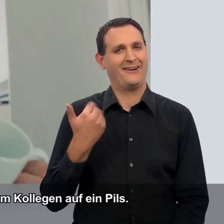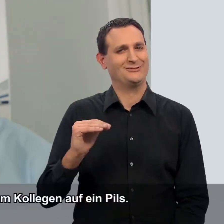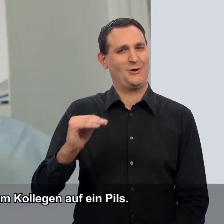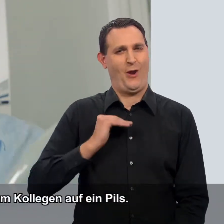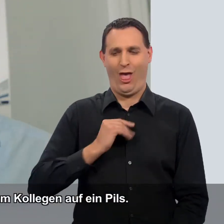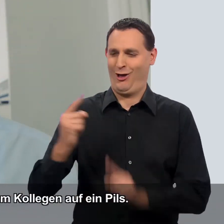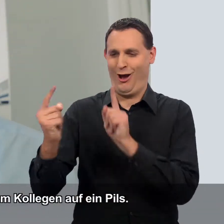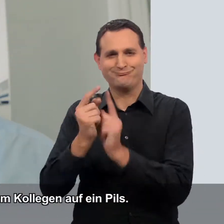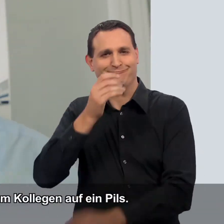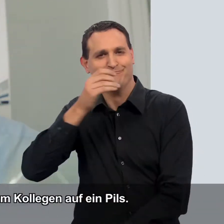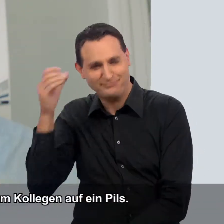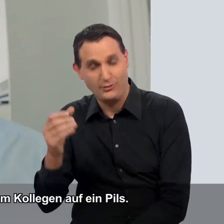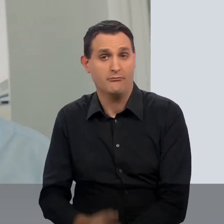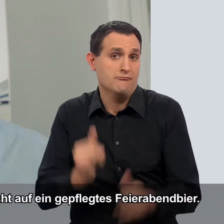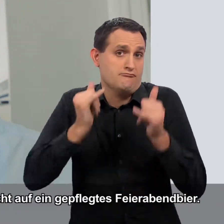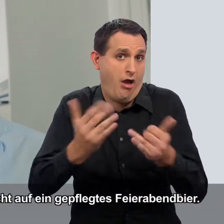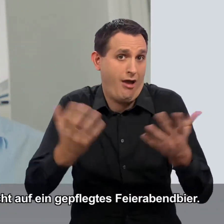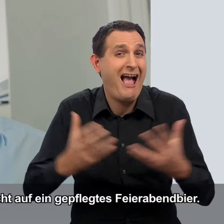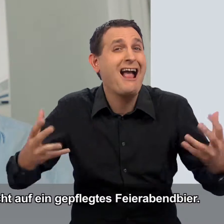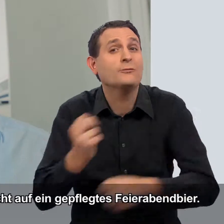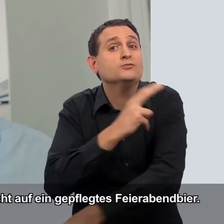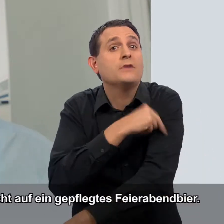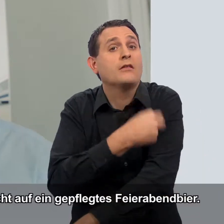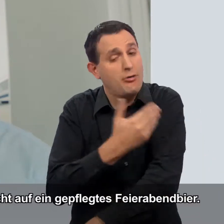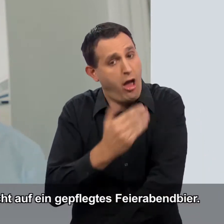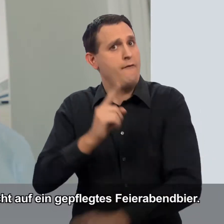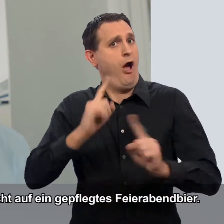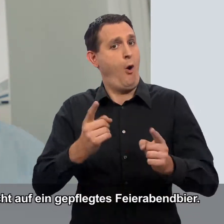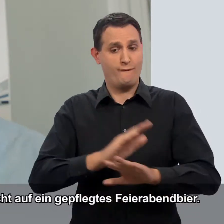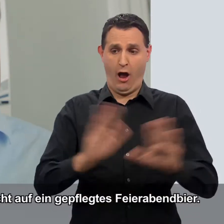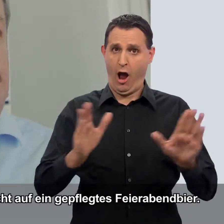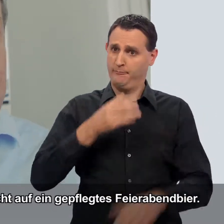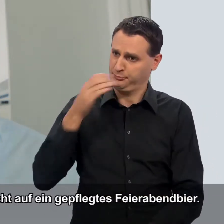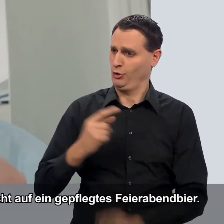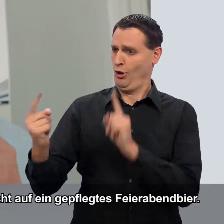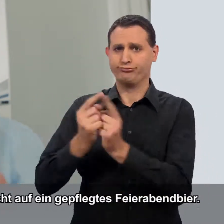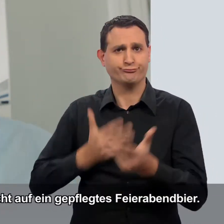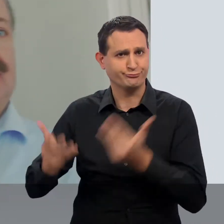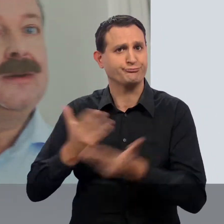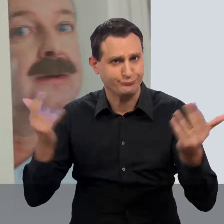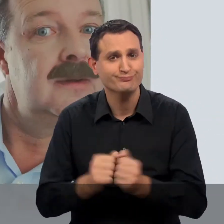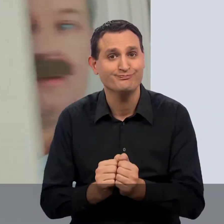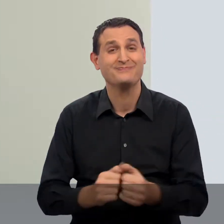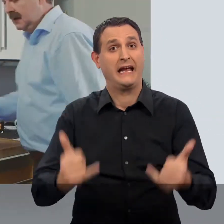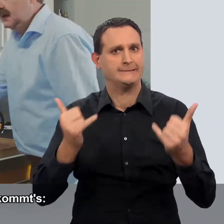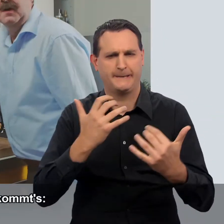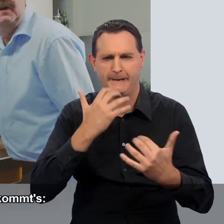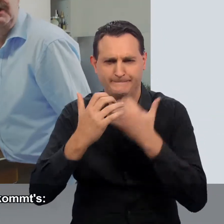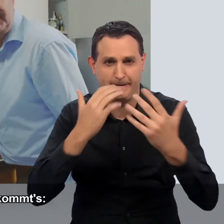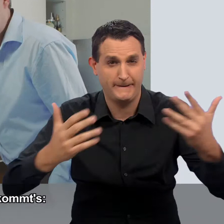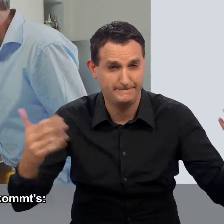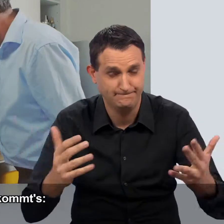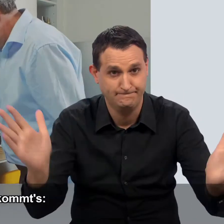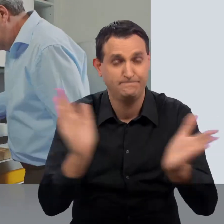Neulich traf ich mich mit einem Kollegen auf den Pilz. Ja, auch Rettungssanitäter haben das Recht auf ein gepflegtes Feierabendbier. So,